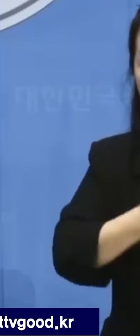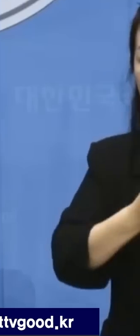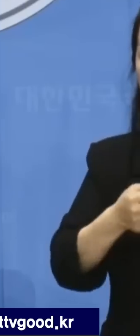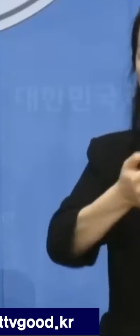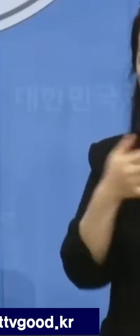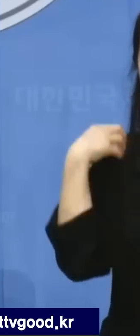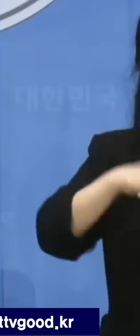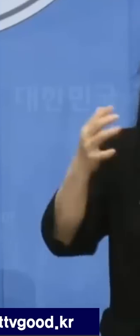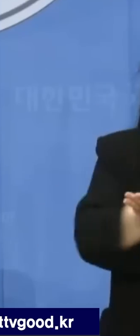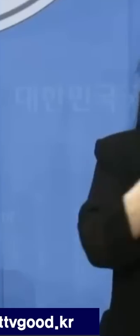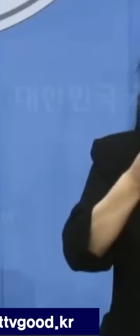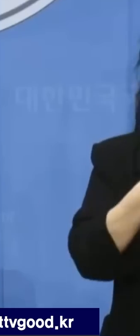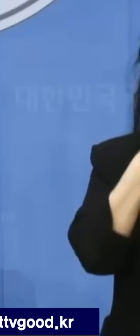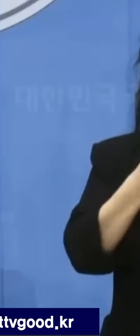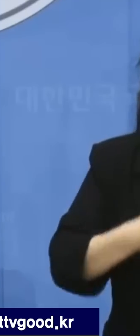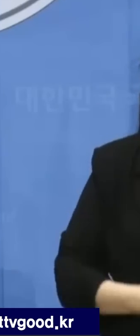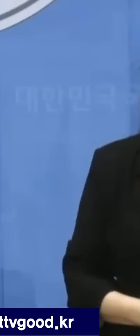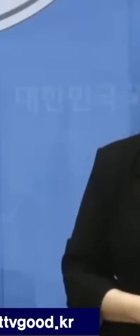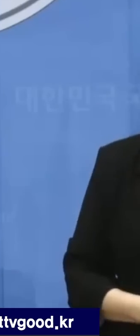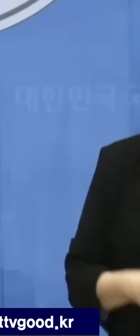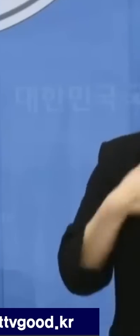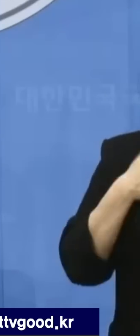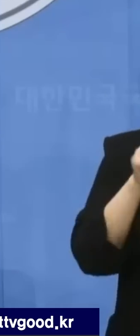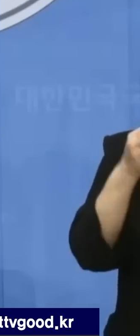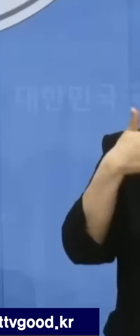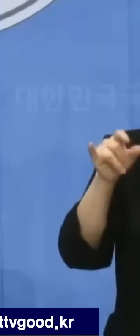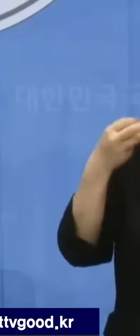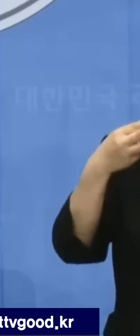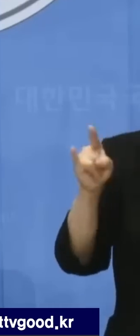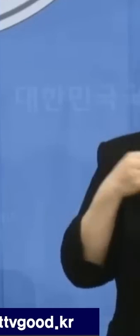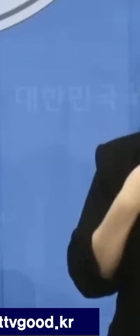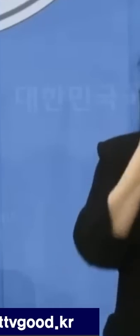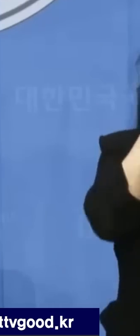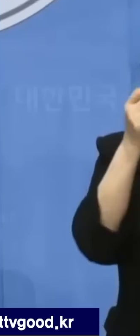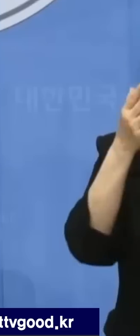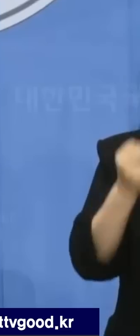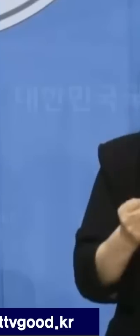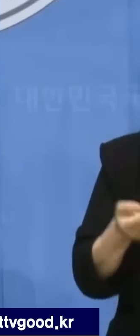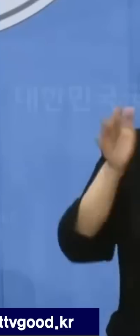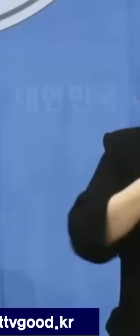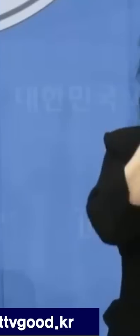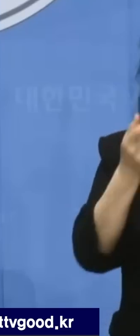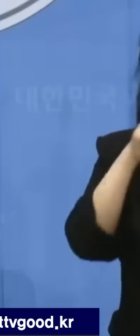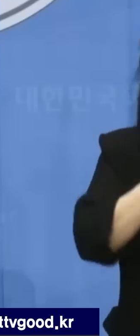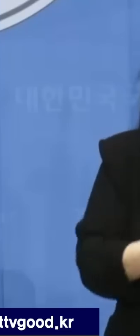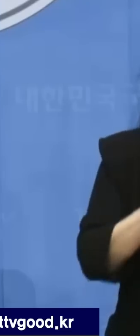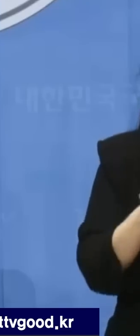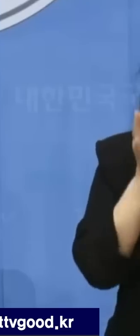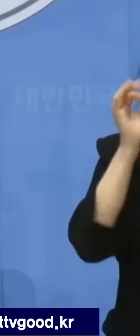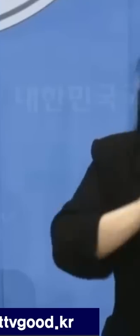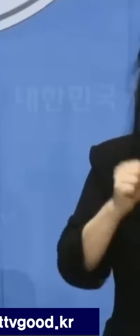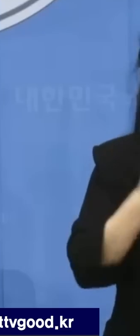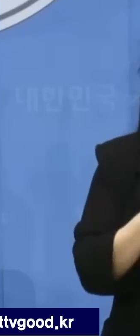정권을 탈환하겠습니다. 저 정청래 많이 부족합니다. 부족한 만큼 더 열심히